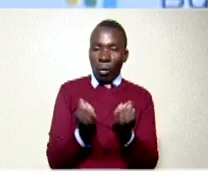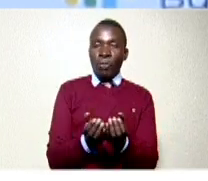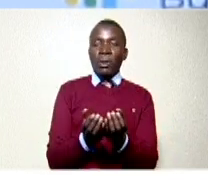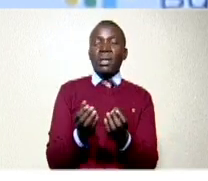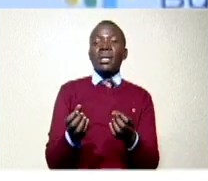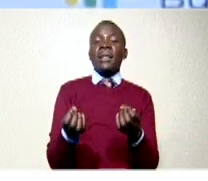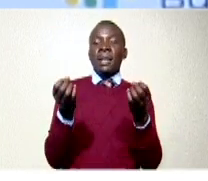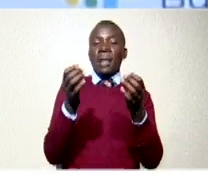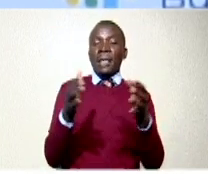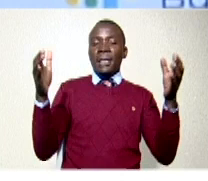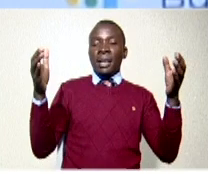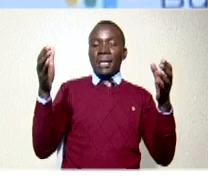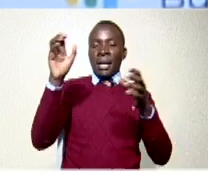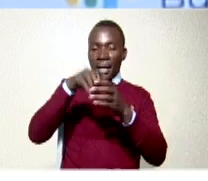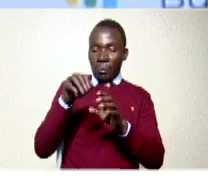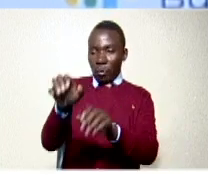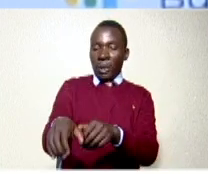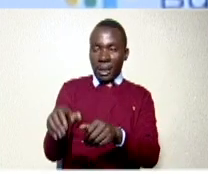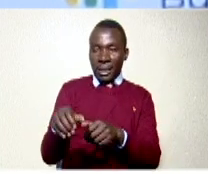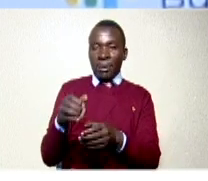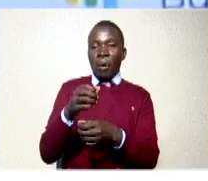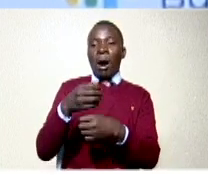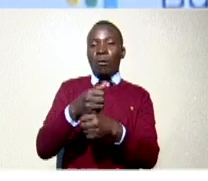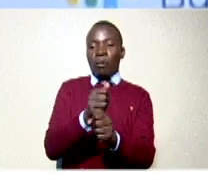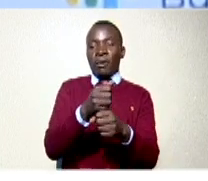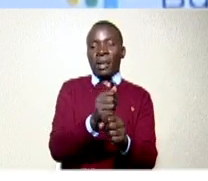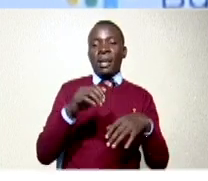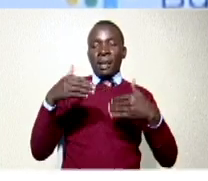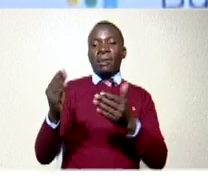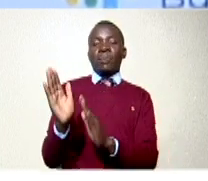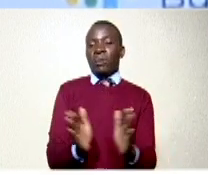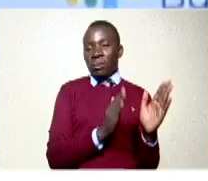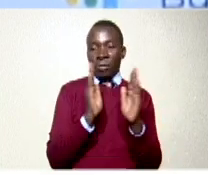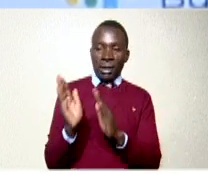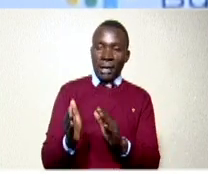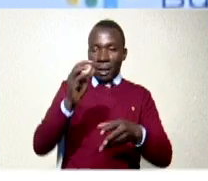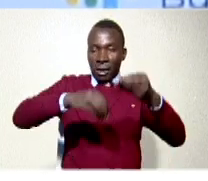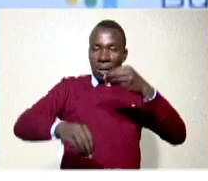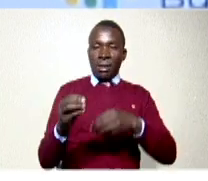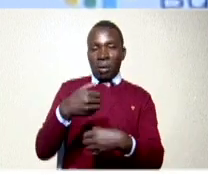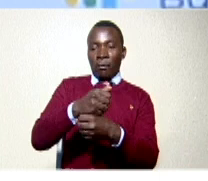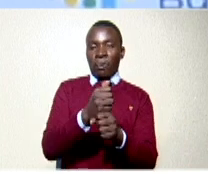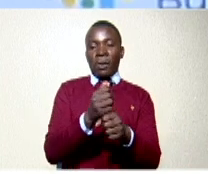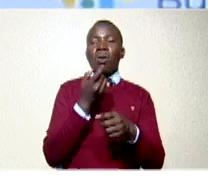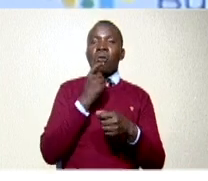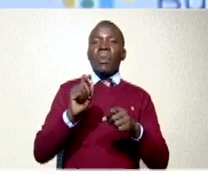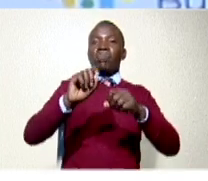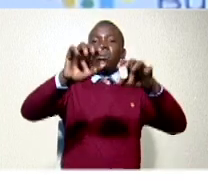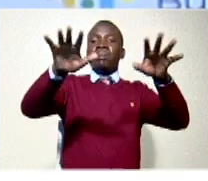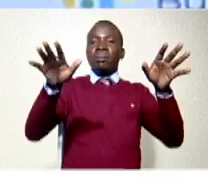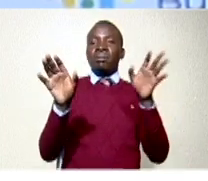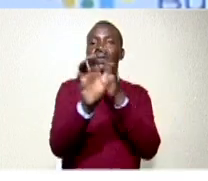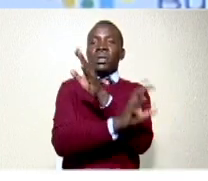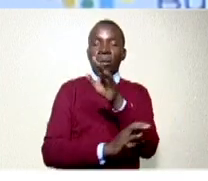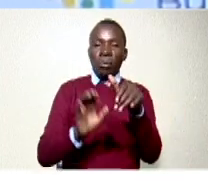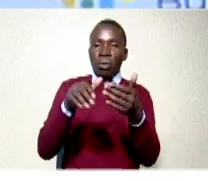iwenda tuvuga iri mu buhinzi bw'ikawa cyangwa se mu gutunganya umusaruro w'ikawa, igomba kugera ku masoko hirya no hino mu bihugu. Muri